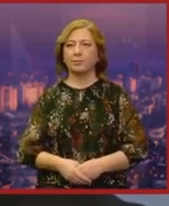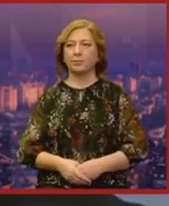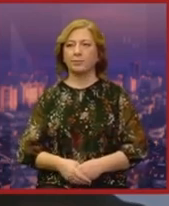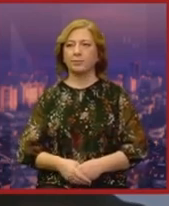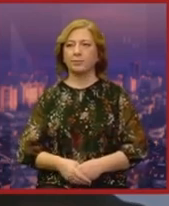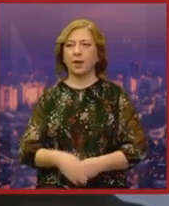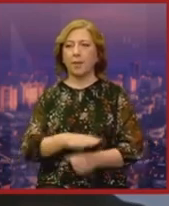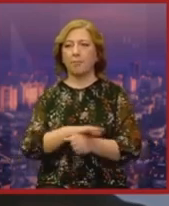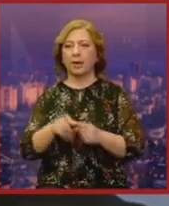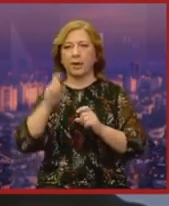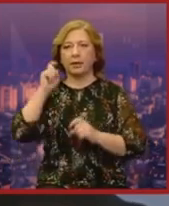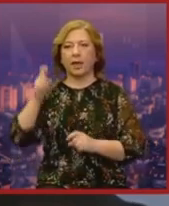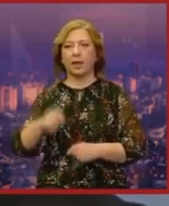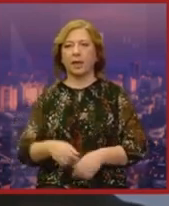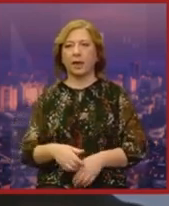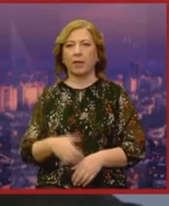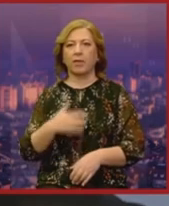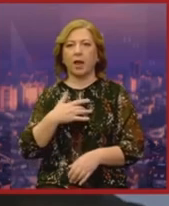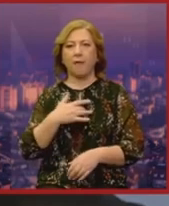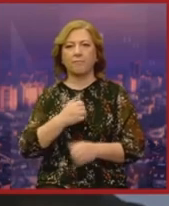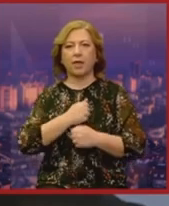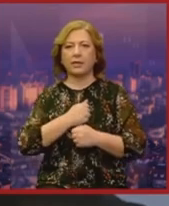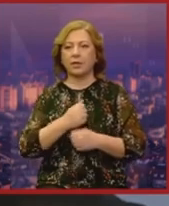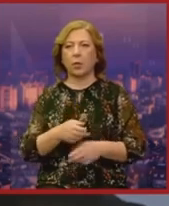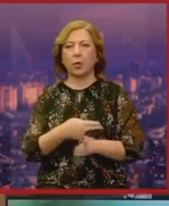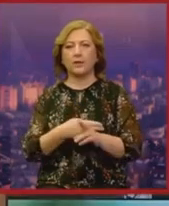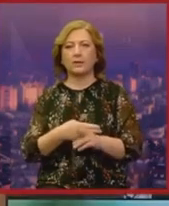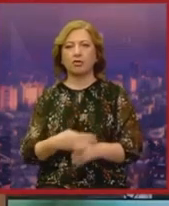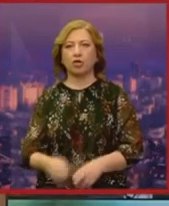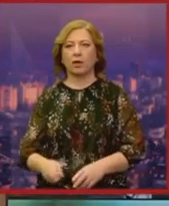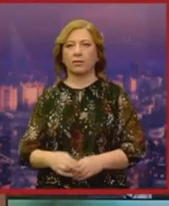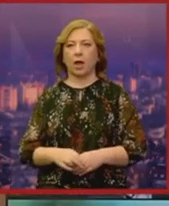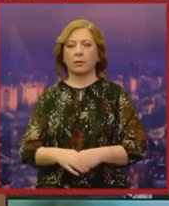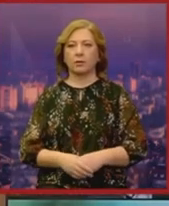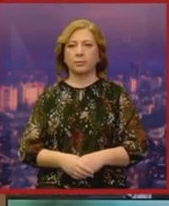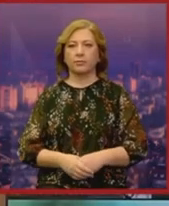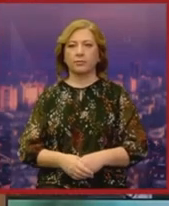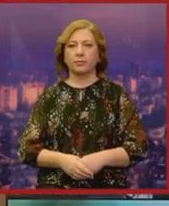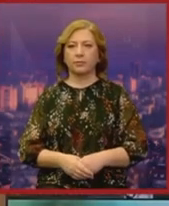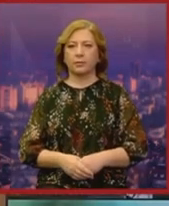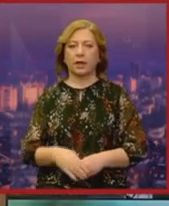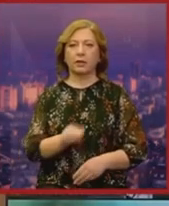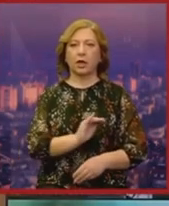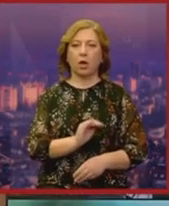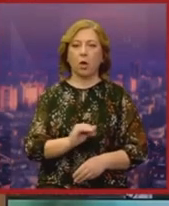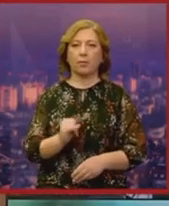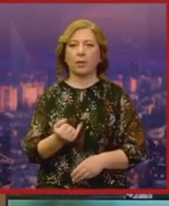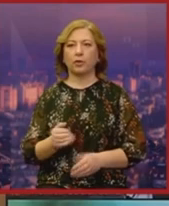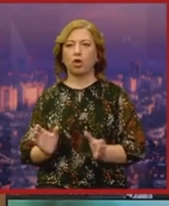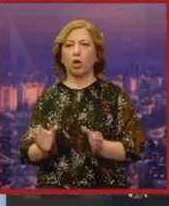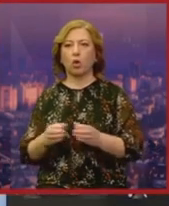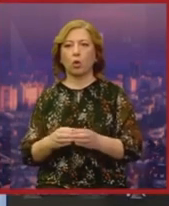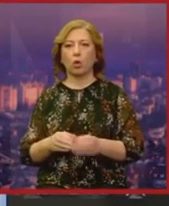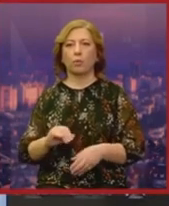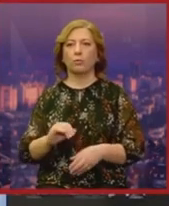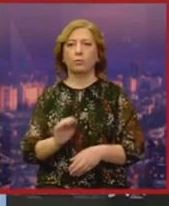plină de încredere, de afecțiune, de sinceritate între copil și grup, între